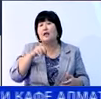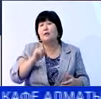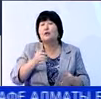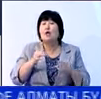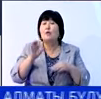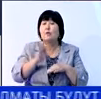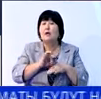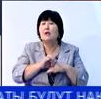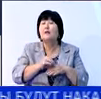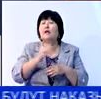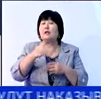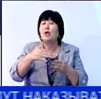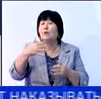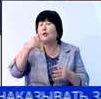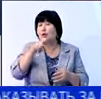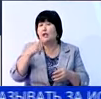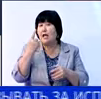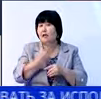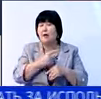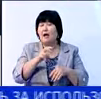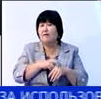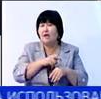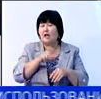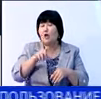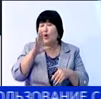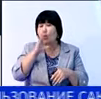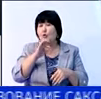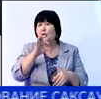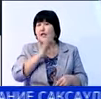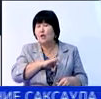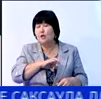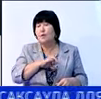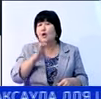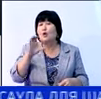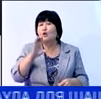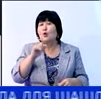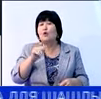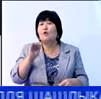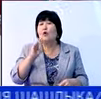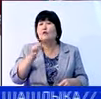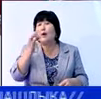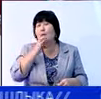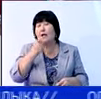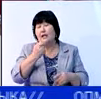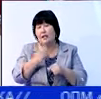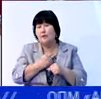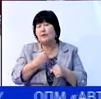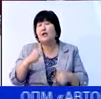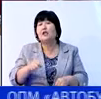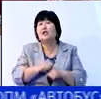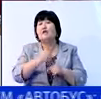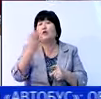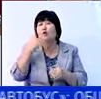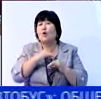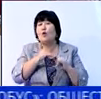этим недугом. 50-е годы одним из первых врачей для Прозория успешно использовали сульфоновые препараты, которые произвели революцию в